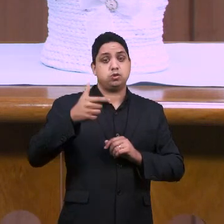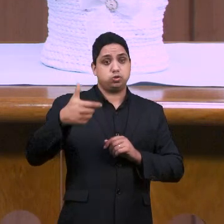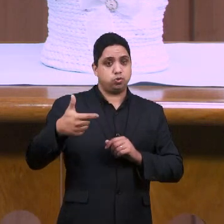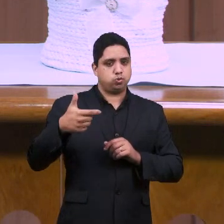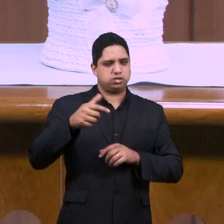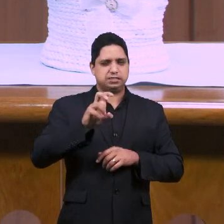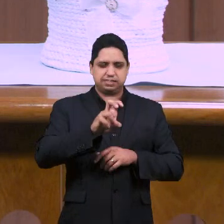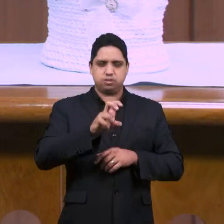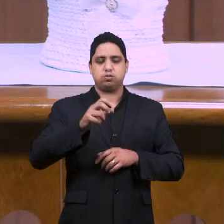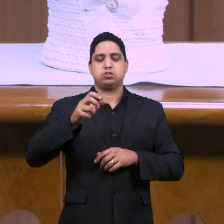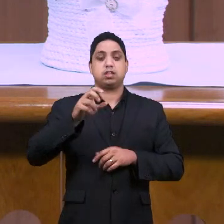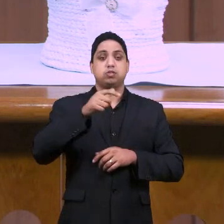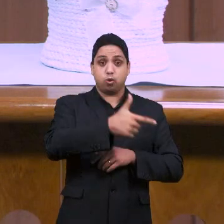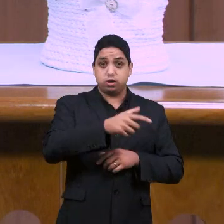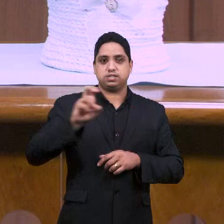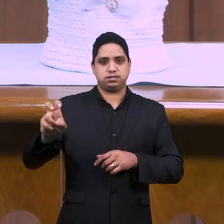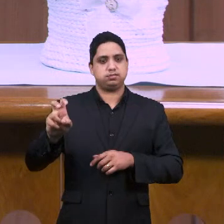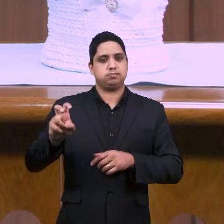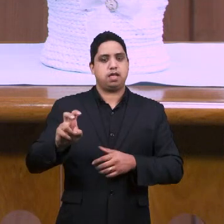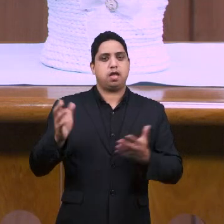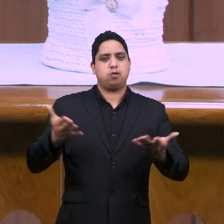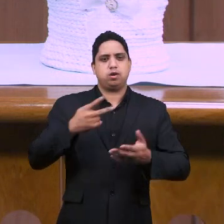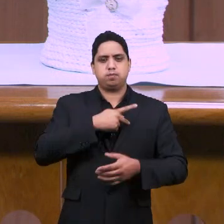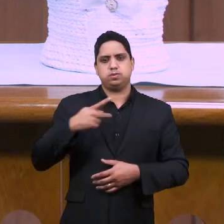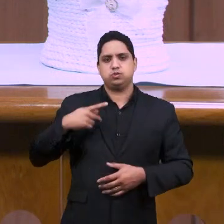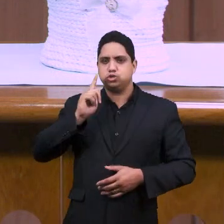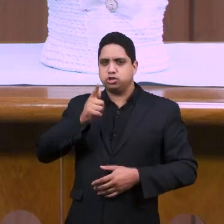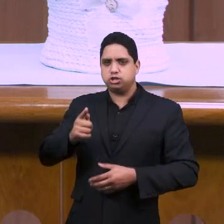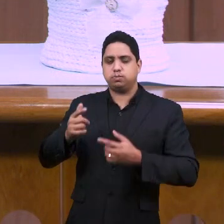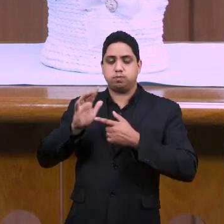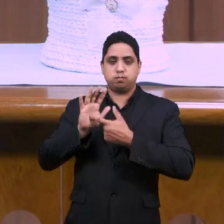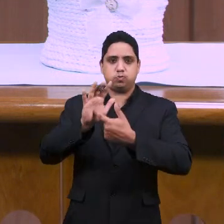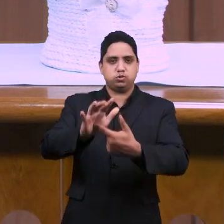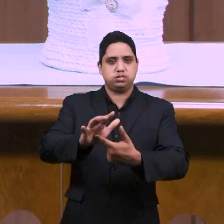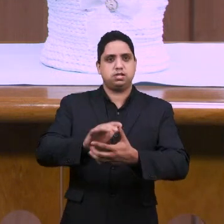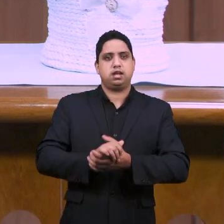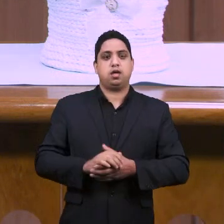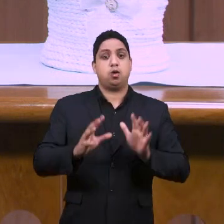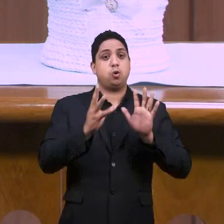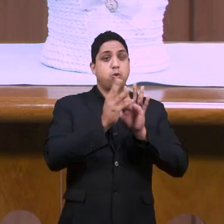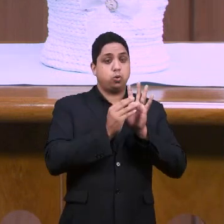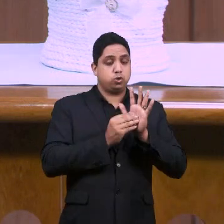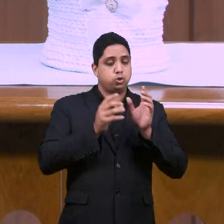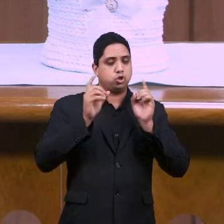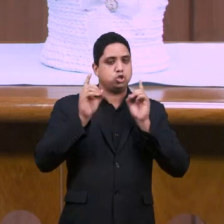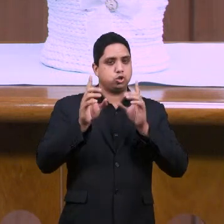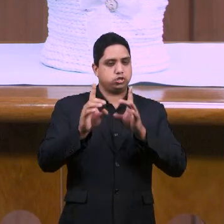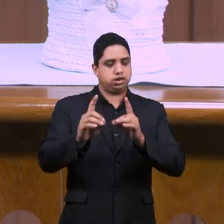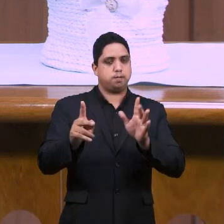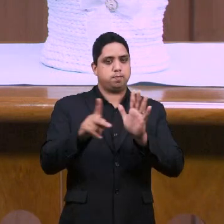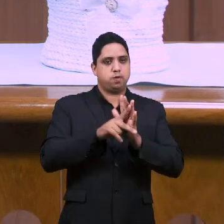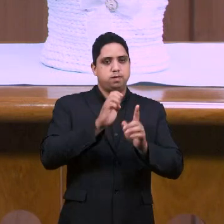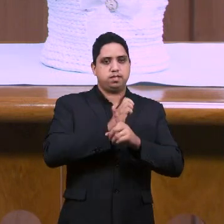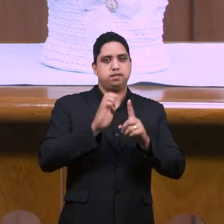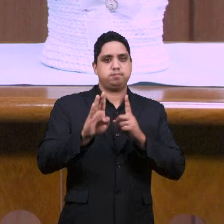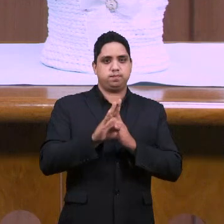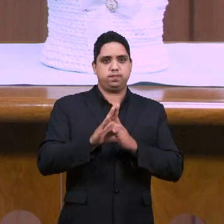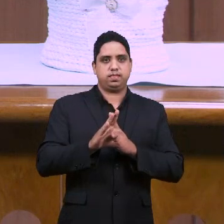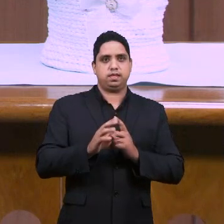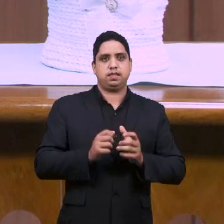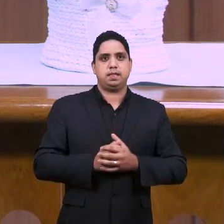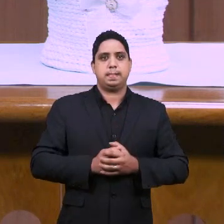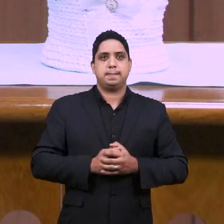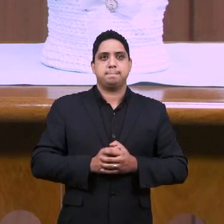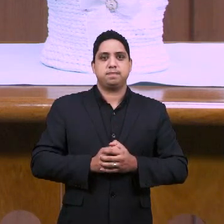nous allons donc inviter le pasteur Detti pour venir ici devant pour transmettre le contenu doctrinaire de l'école